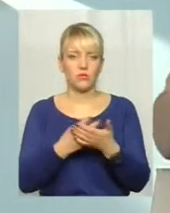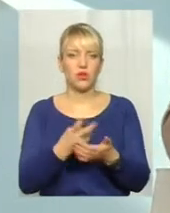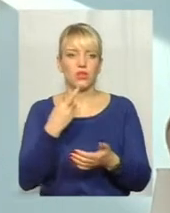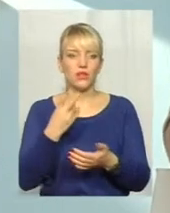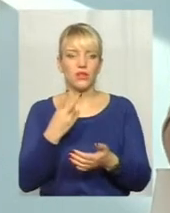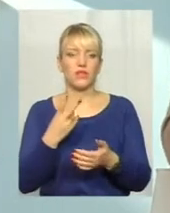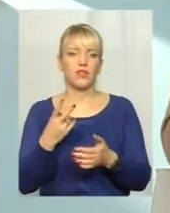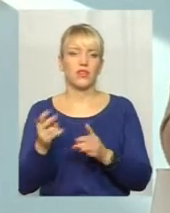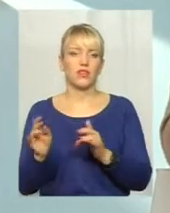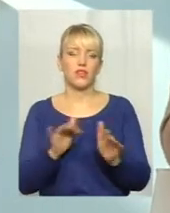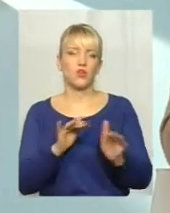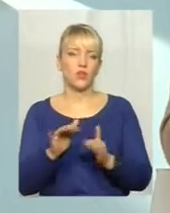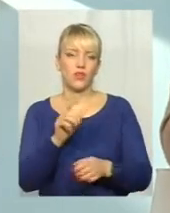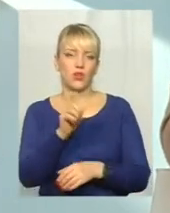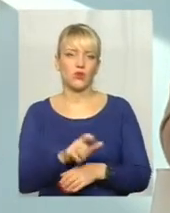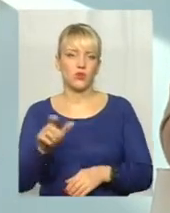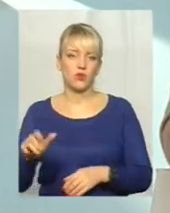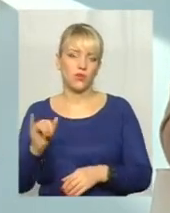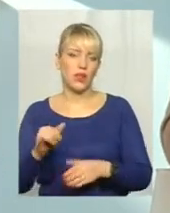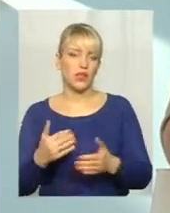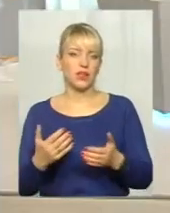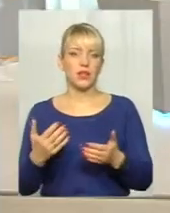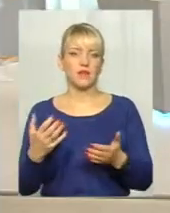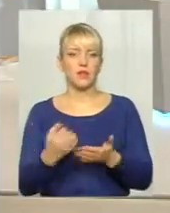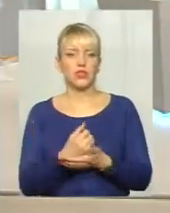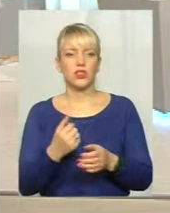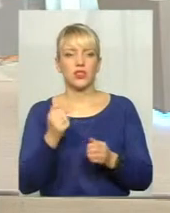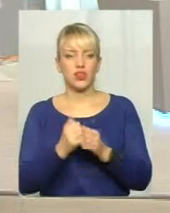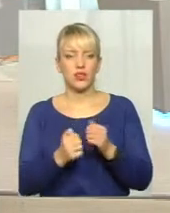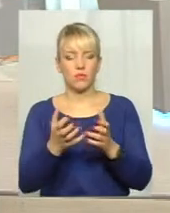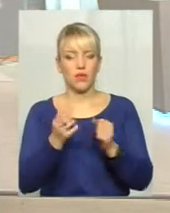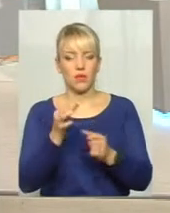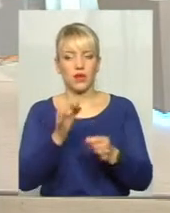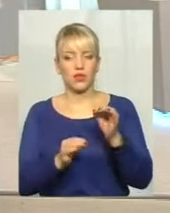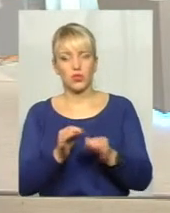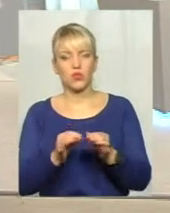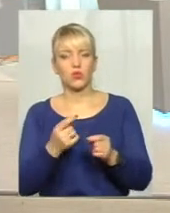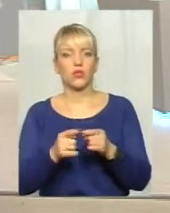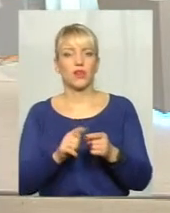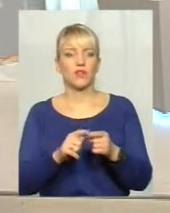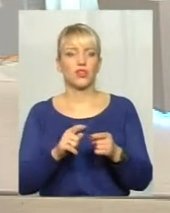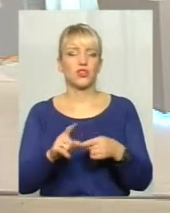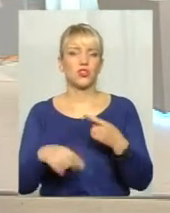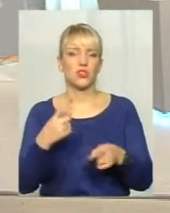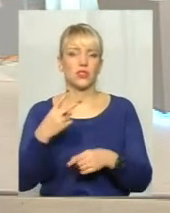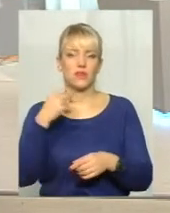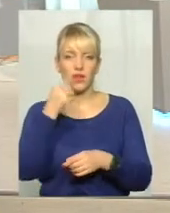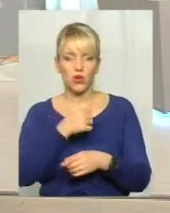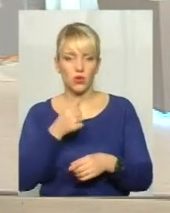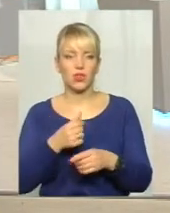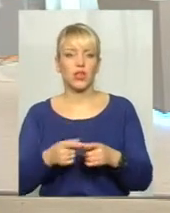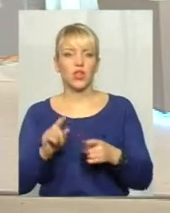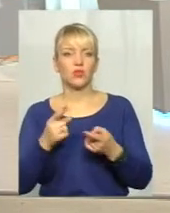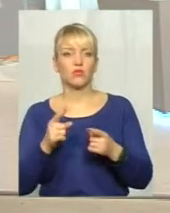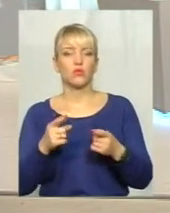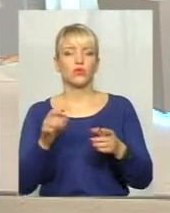особи. І дуже вже часто те, що вже приймає суд, а він приймає років через два, тому що